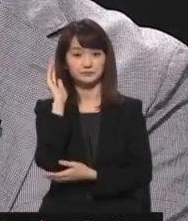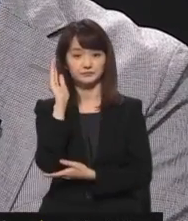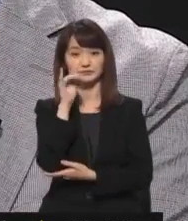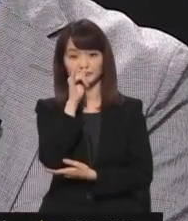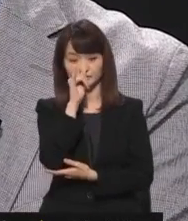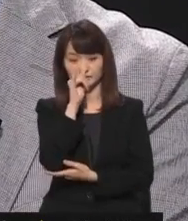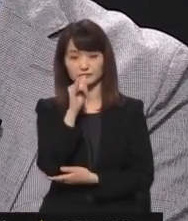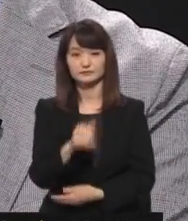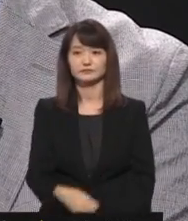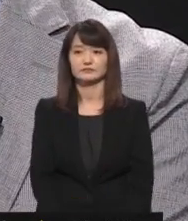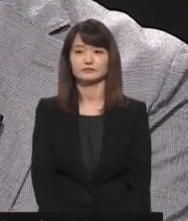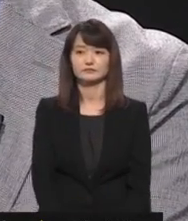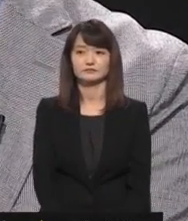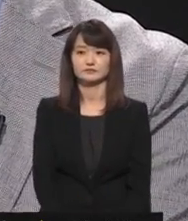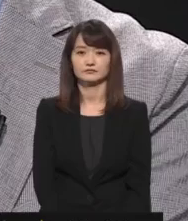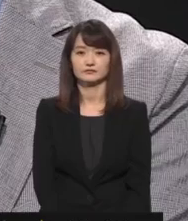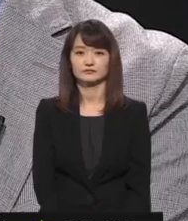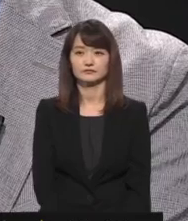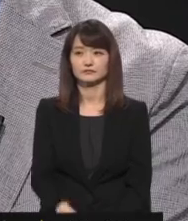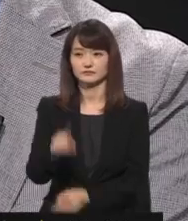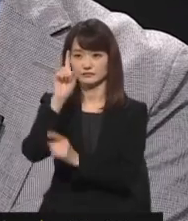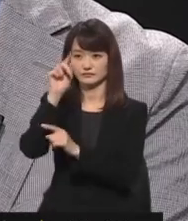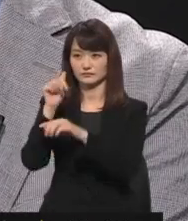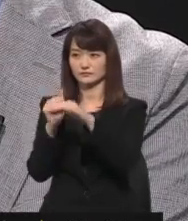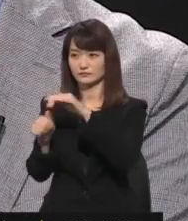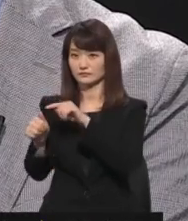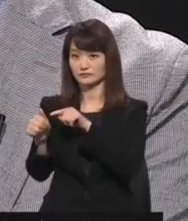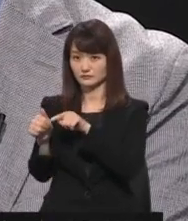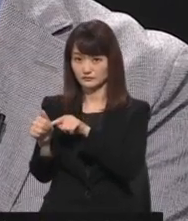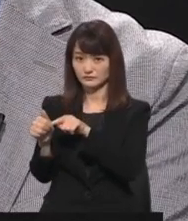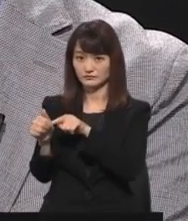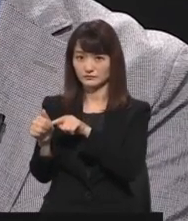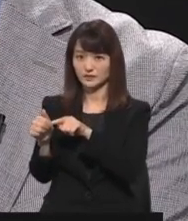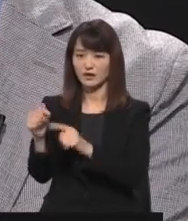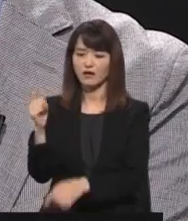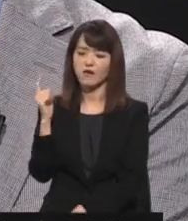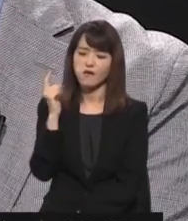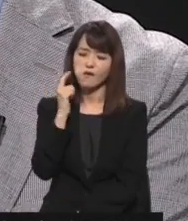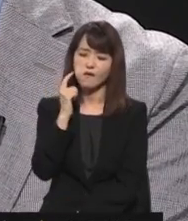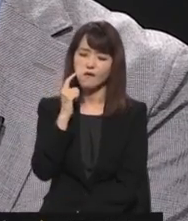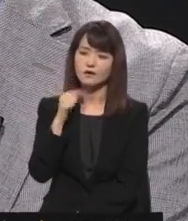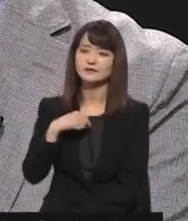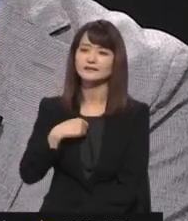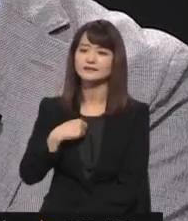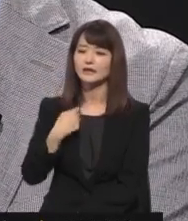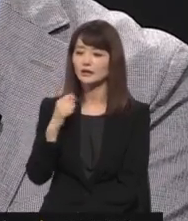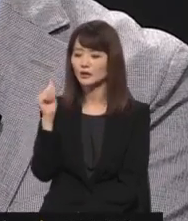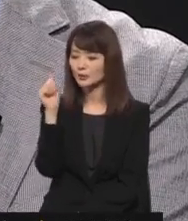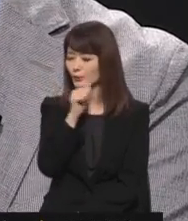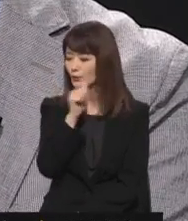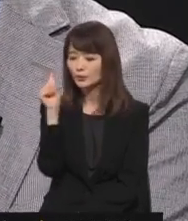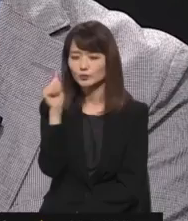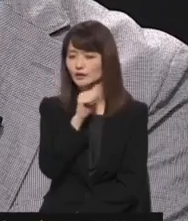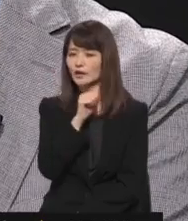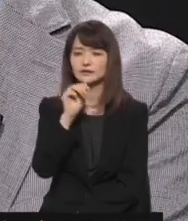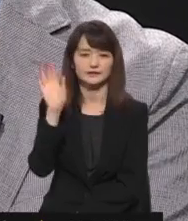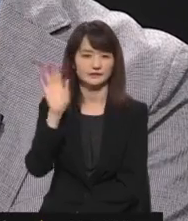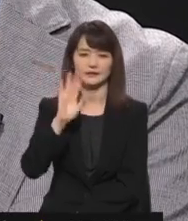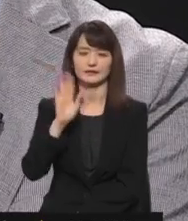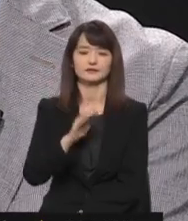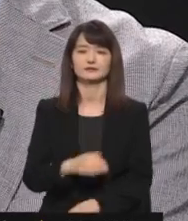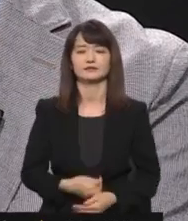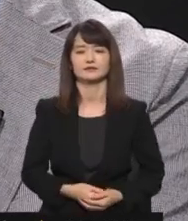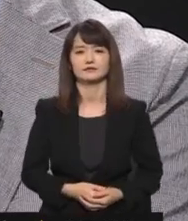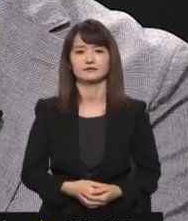이렇게 말씀을 하시는 것인데 저는 이 수석대표가 그렇게 무리하게 거짓말까지 하면서 자기 변호를 하기는 없다고 봐요